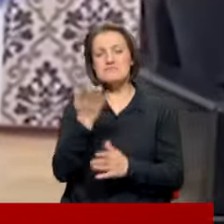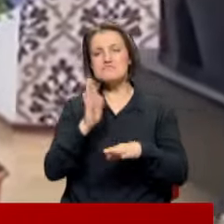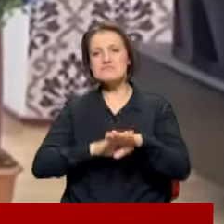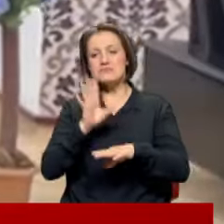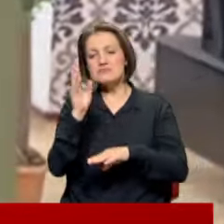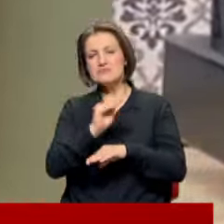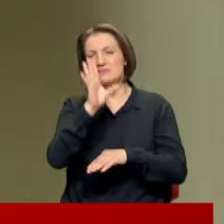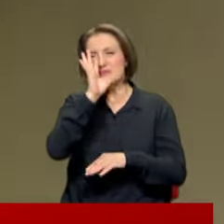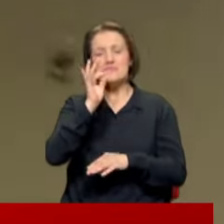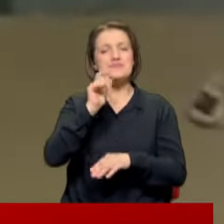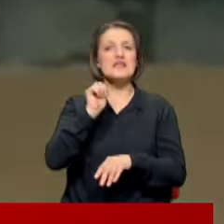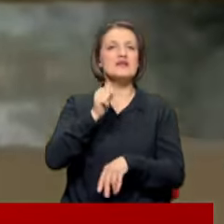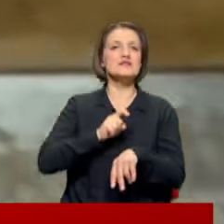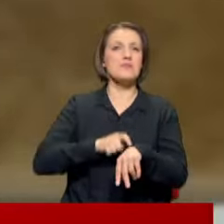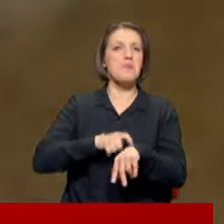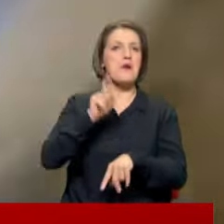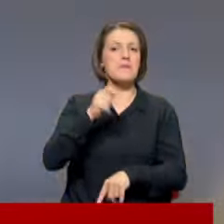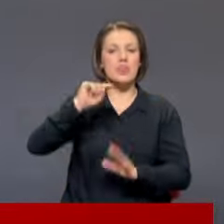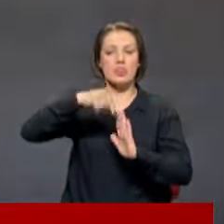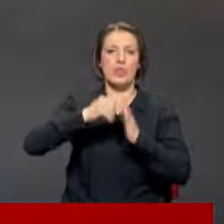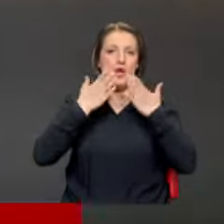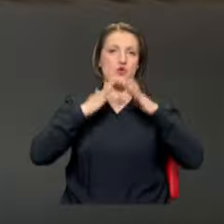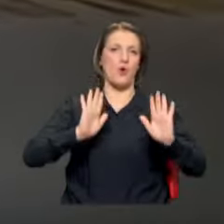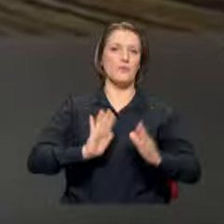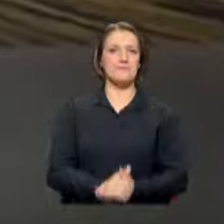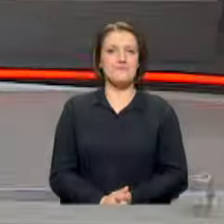tarafından ne zaman yerleştirildi detay yok.